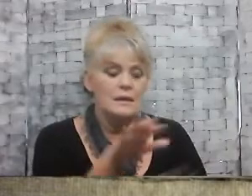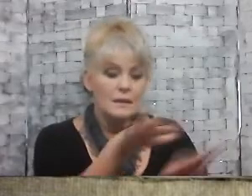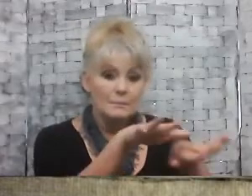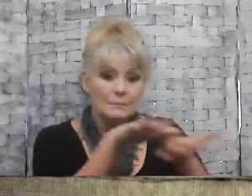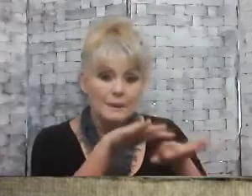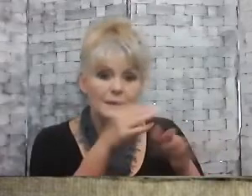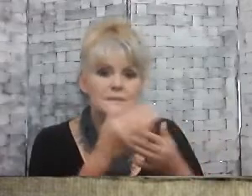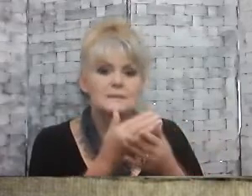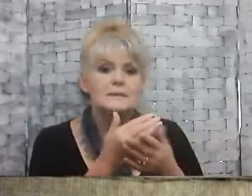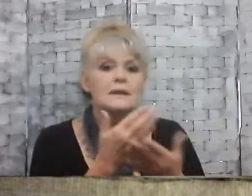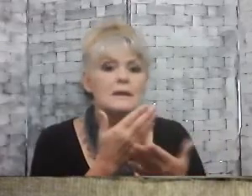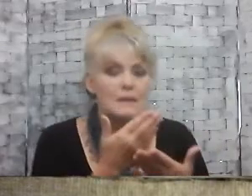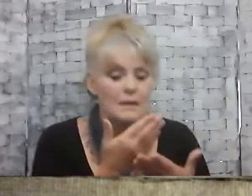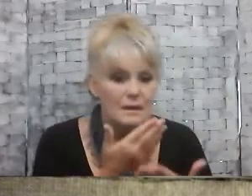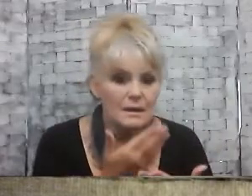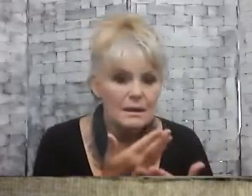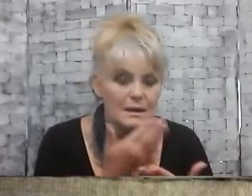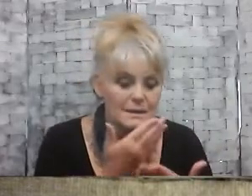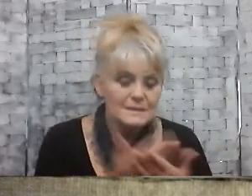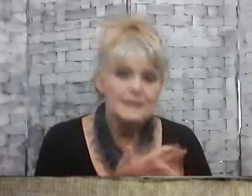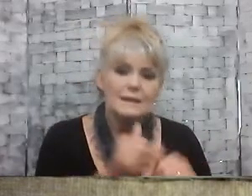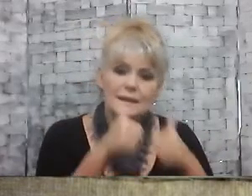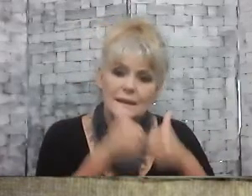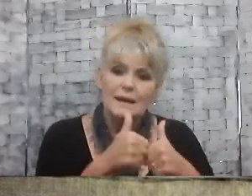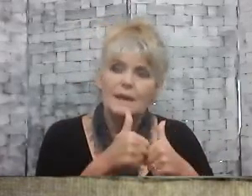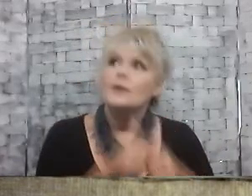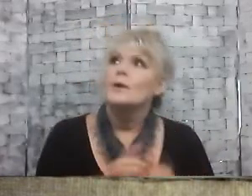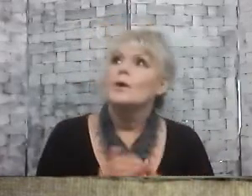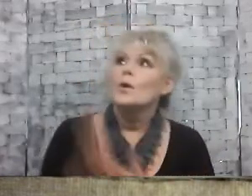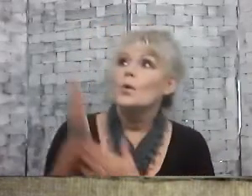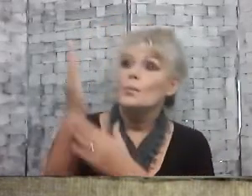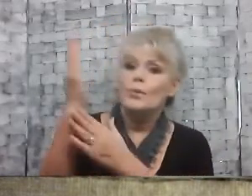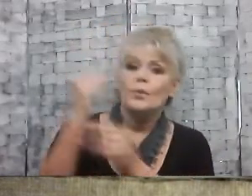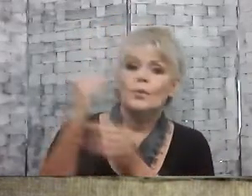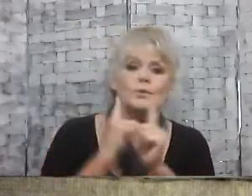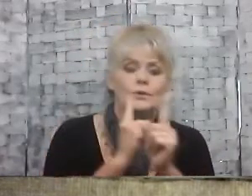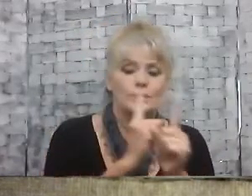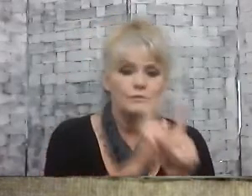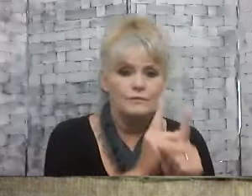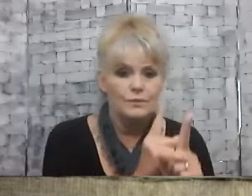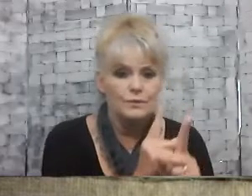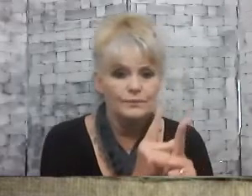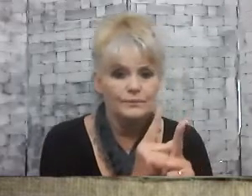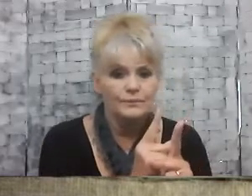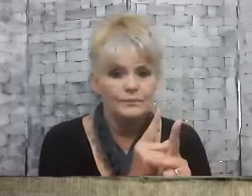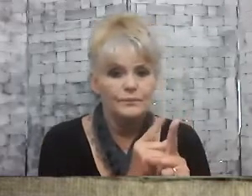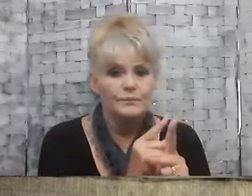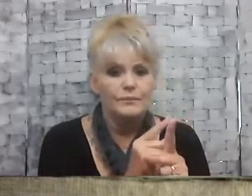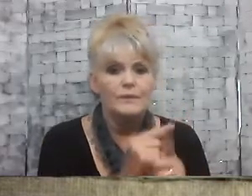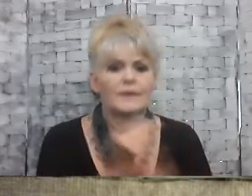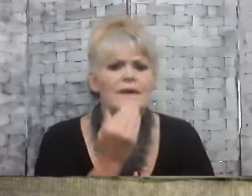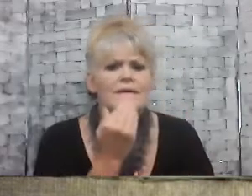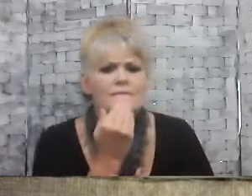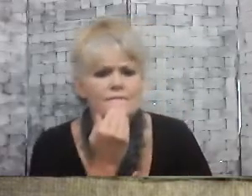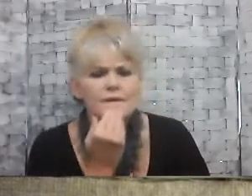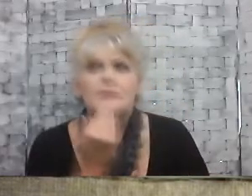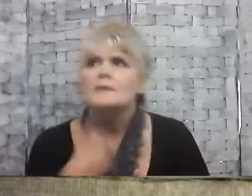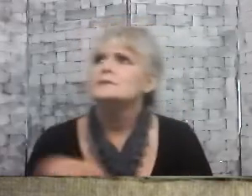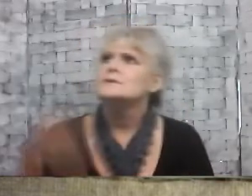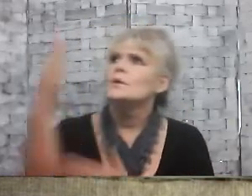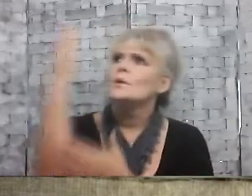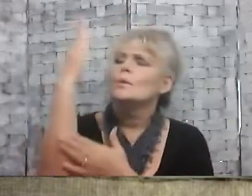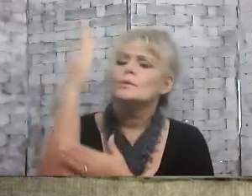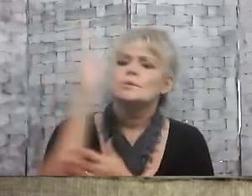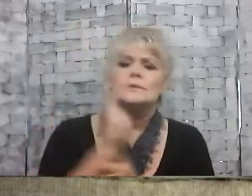was Johannes se woorde. Wie was God se volk? Dis die story van Handelinge. Wie is nou God